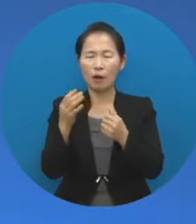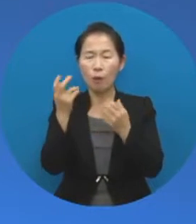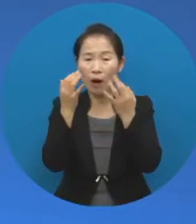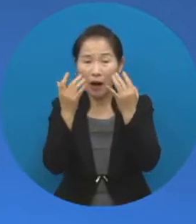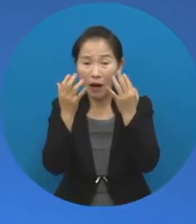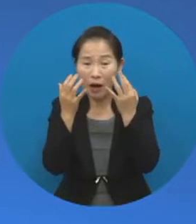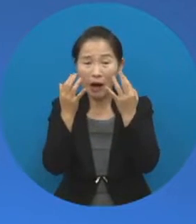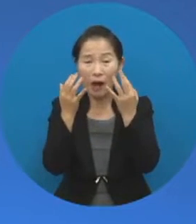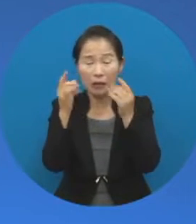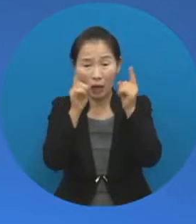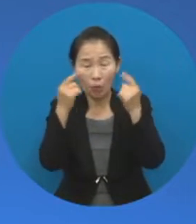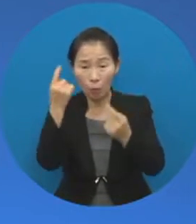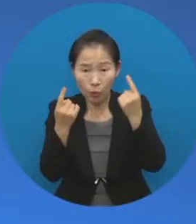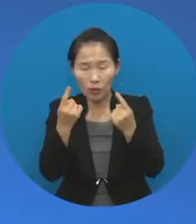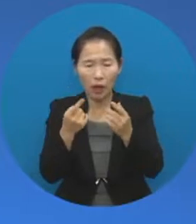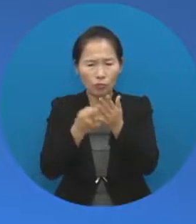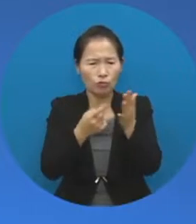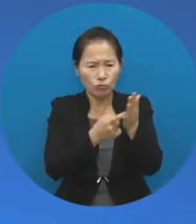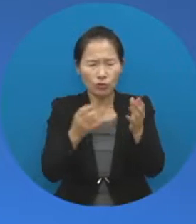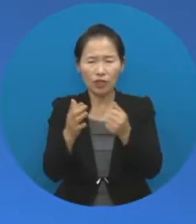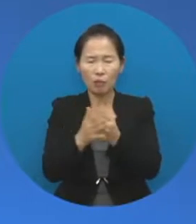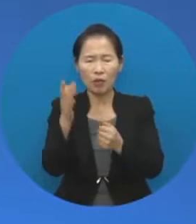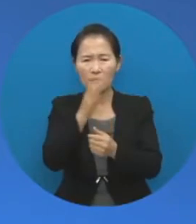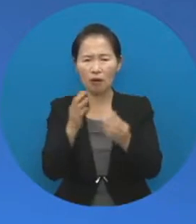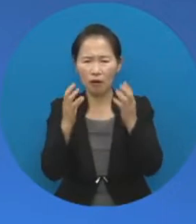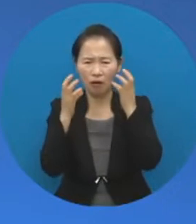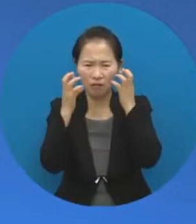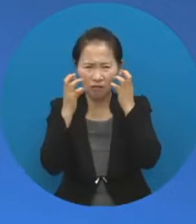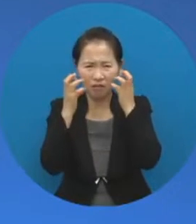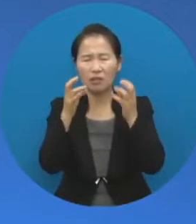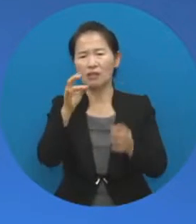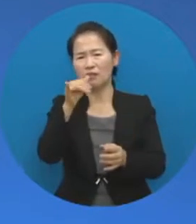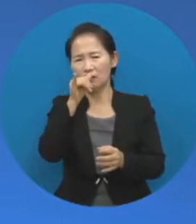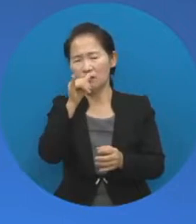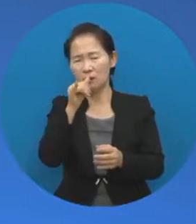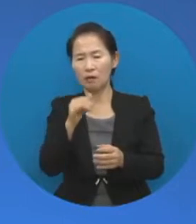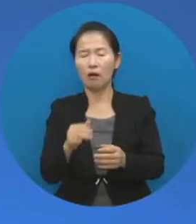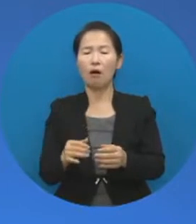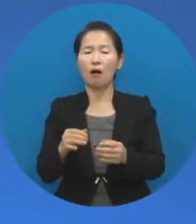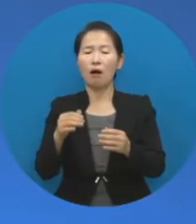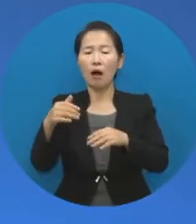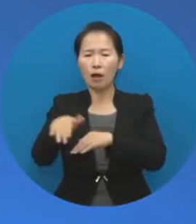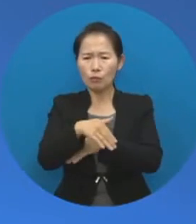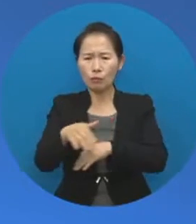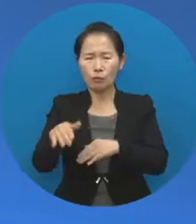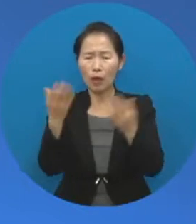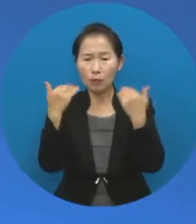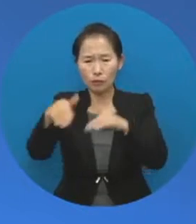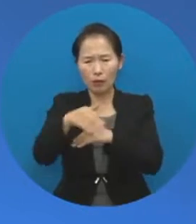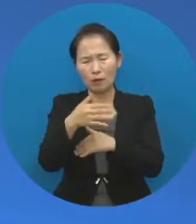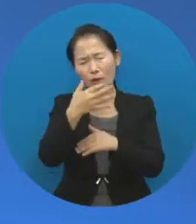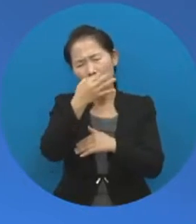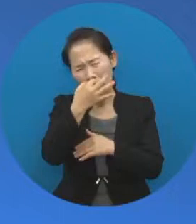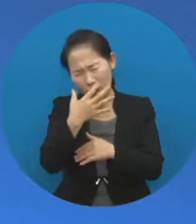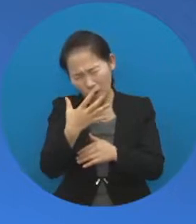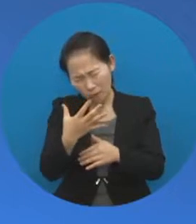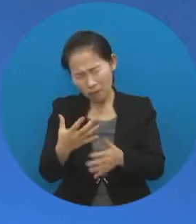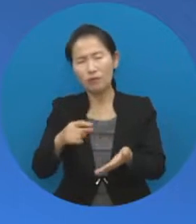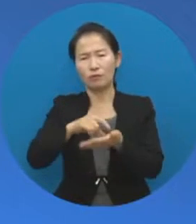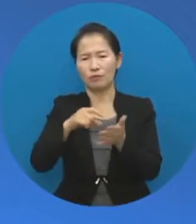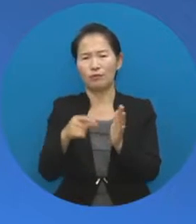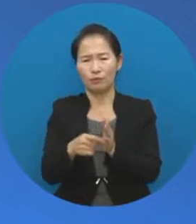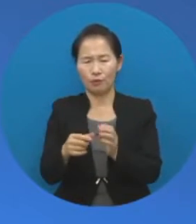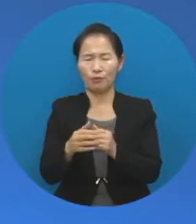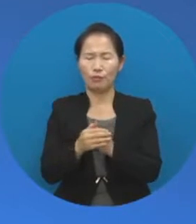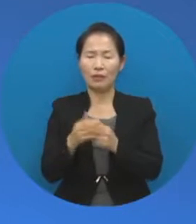심하게 일그러졌고 결국은 얼굴에 후유증이 너무 심해서 학교도 다닐 수가 없는 지경이 되었는데요. 그때 정말